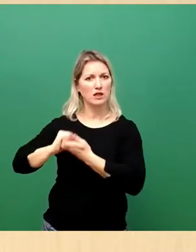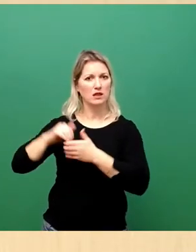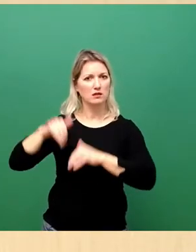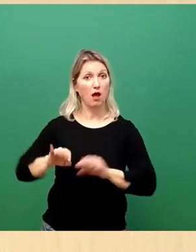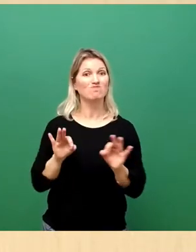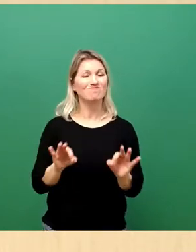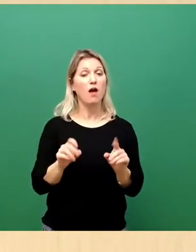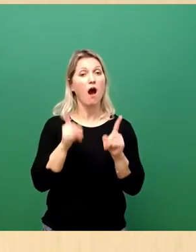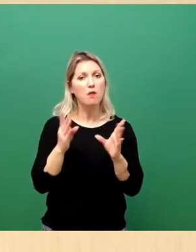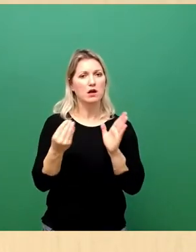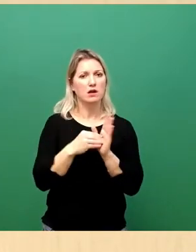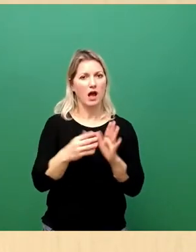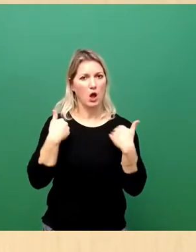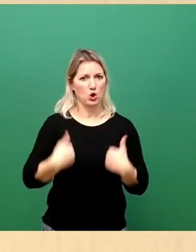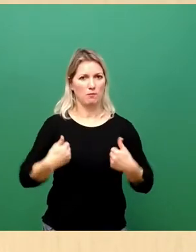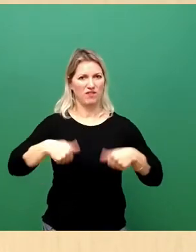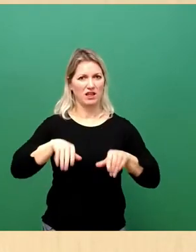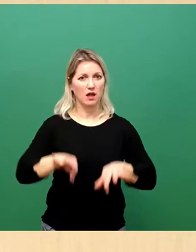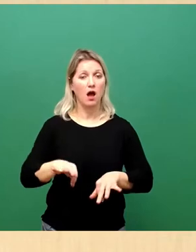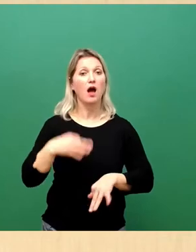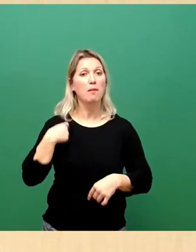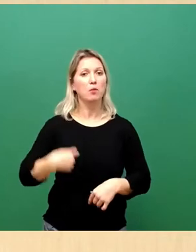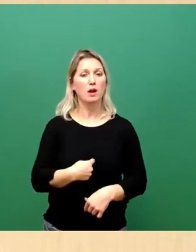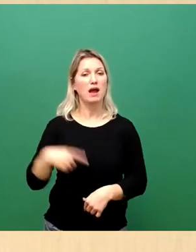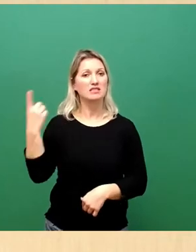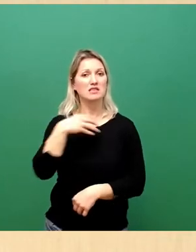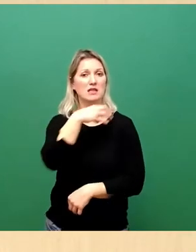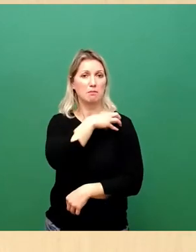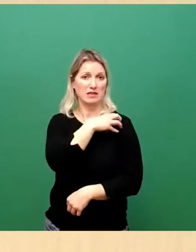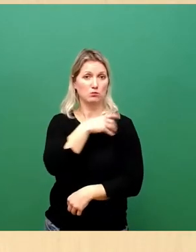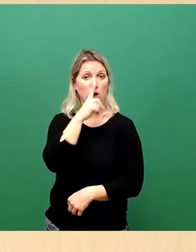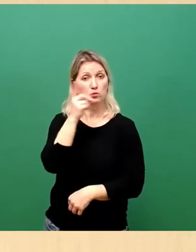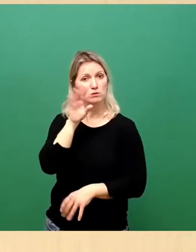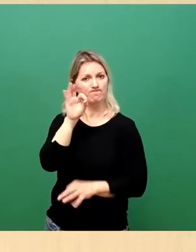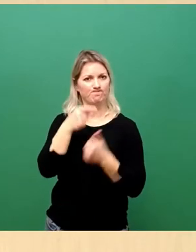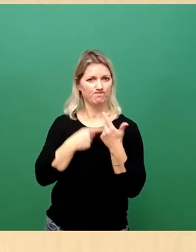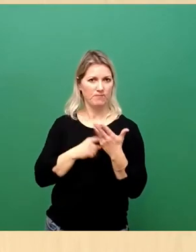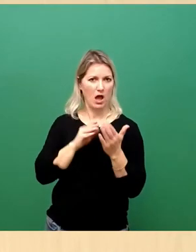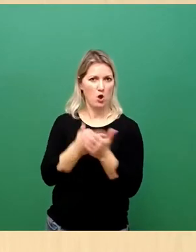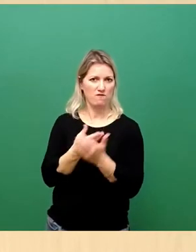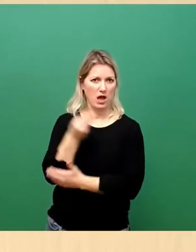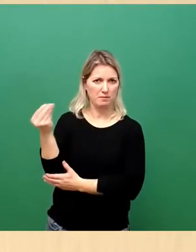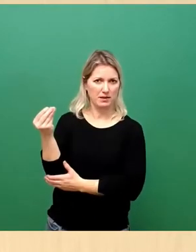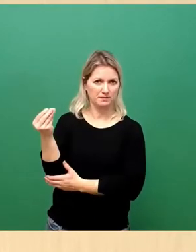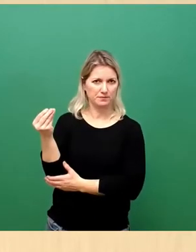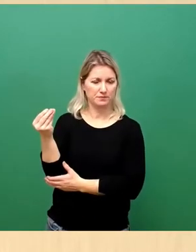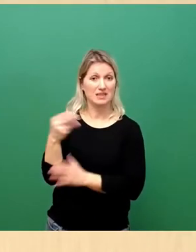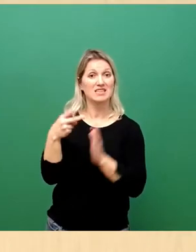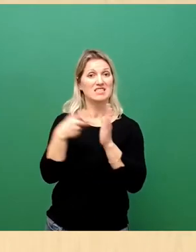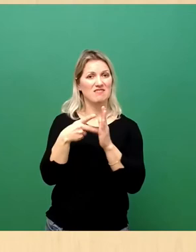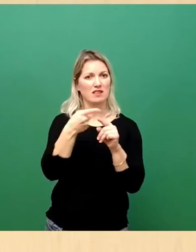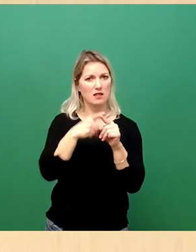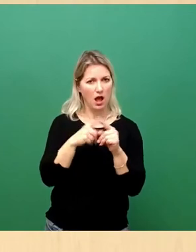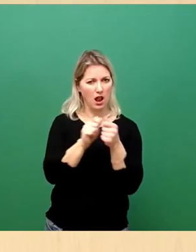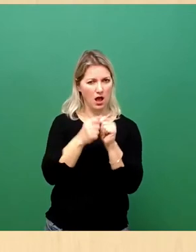dem Bürgermeister von St. Petersburg eine gewisse Aufgabe mit auf den Weg zu geben. Dem zweiten Teil des Änderungsantrages werden wir allerdings ablehnen, weil wir finden, diese